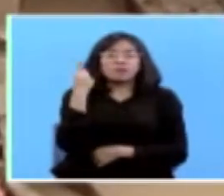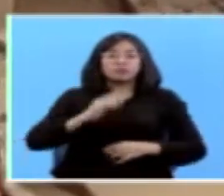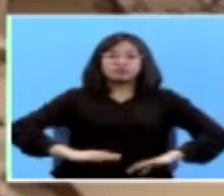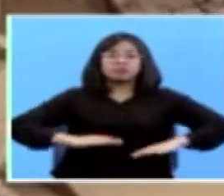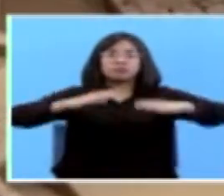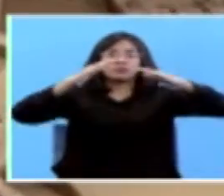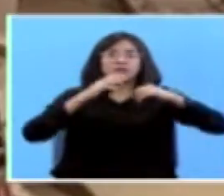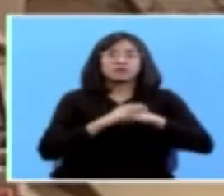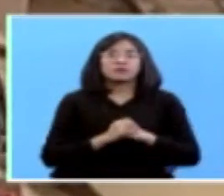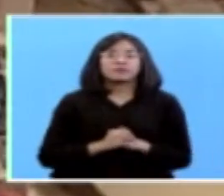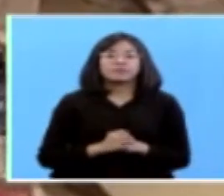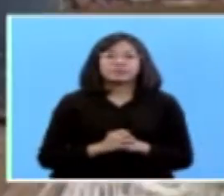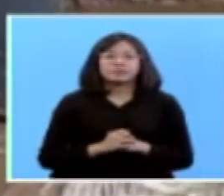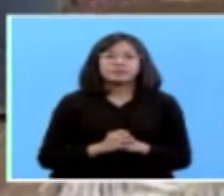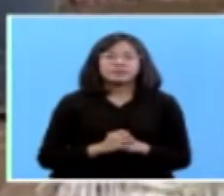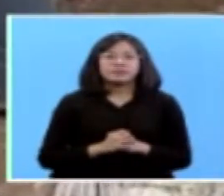kemarin.